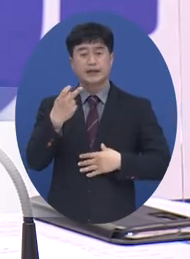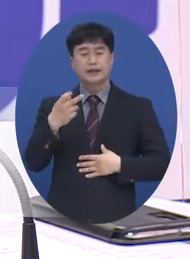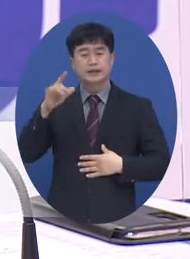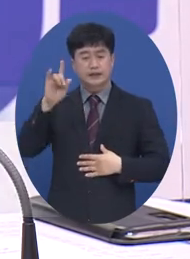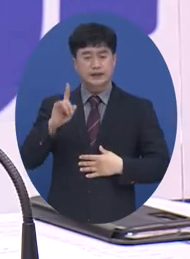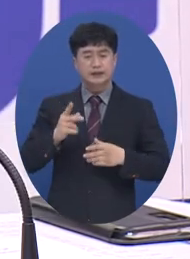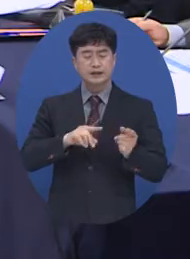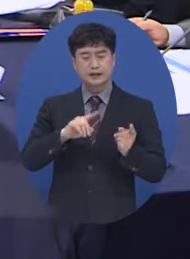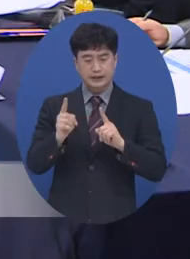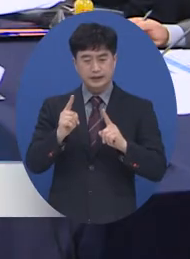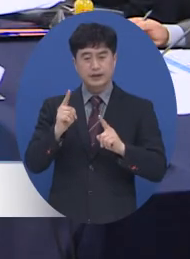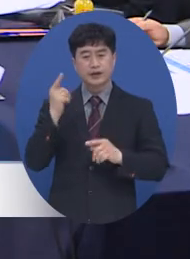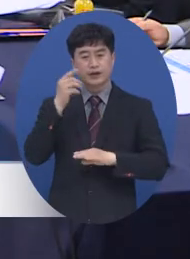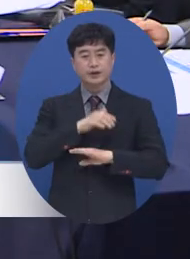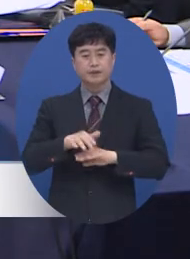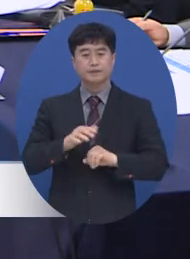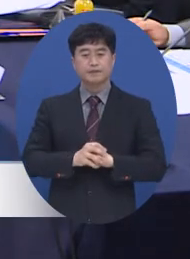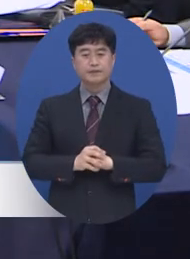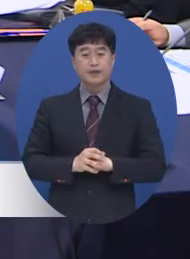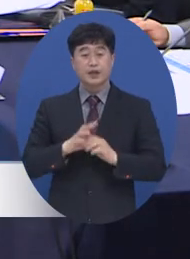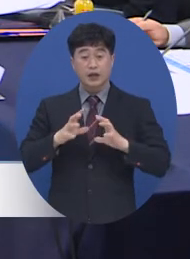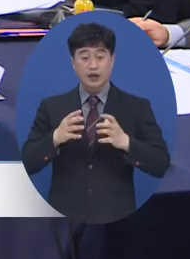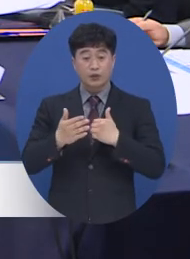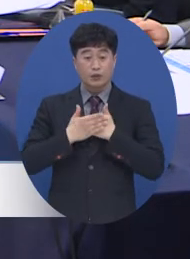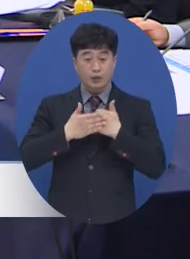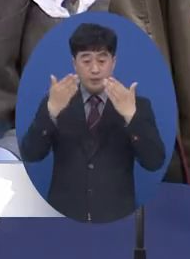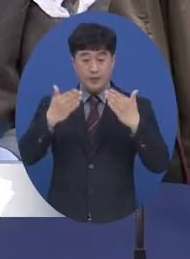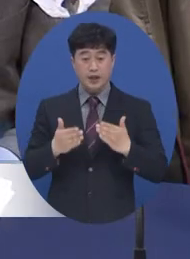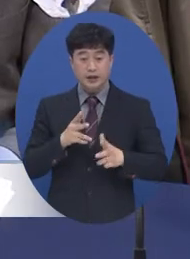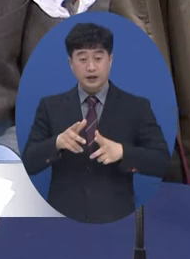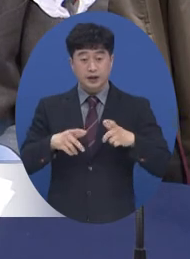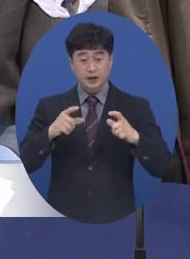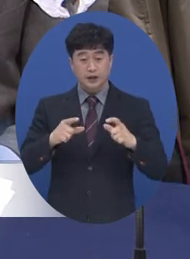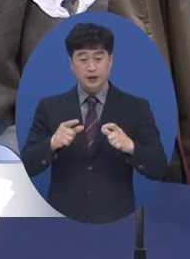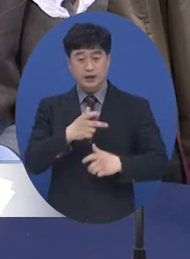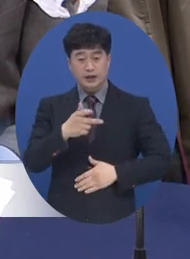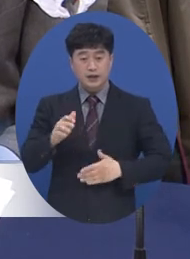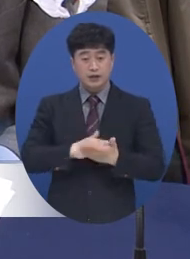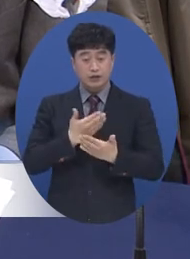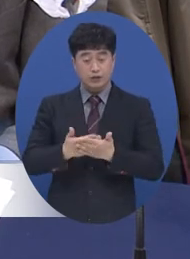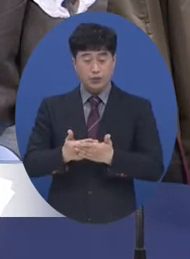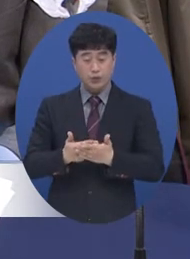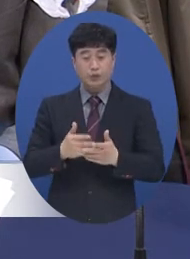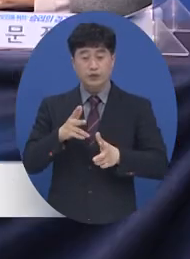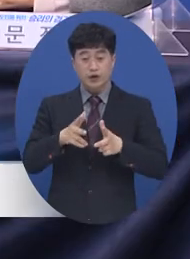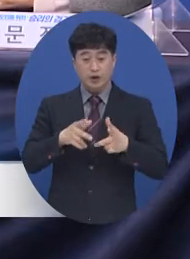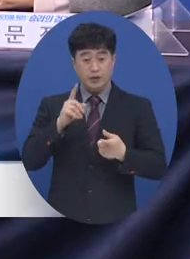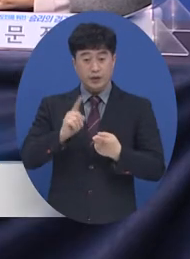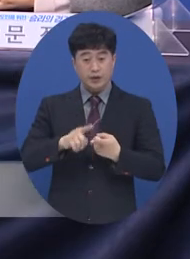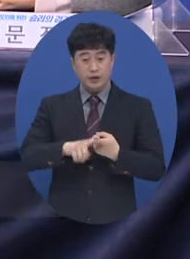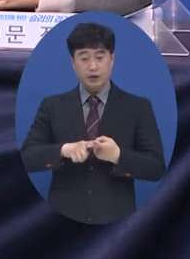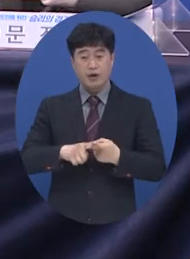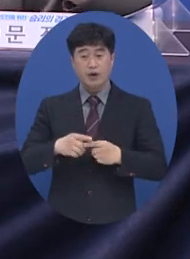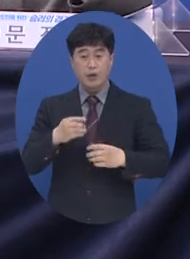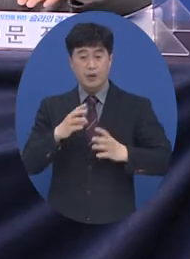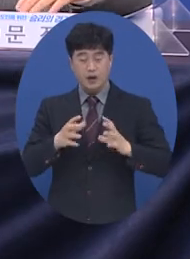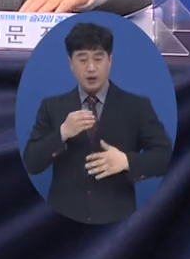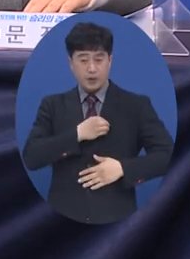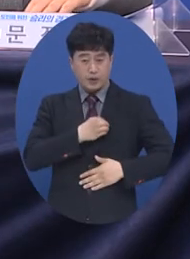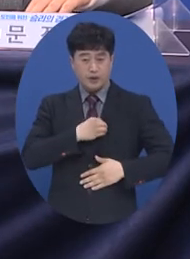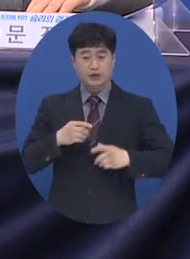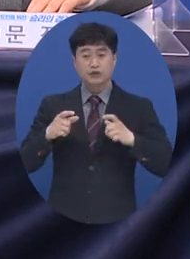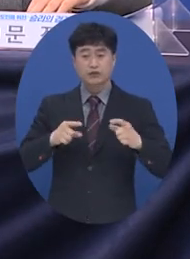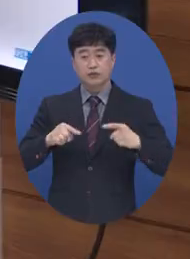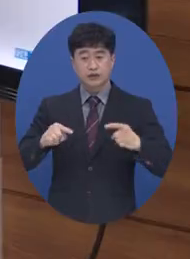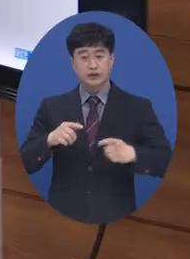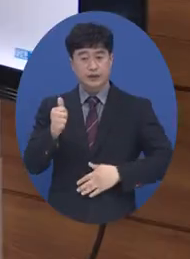개념을 갖고 있습니다. 국가 지원을 받을 수 있는 산단 대개조 사업 공모를 위해 지역 국회의원과 지자체장들이 머리를